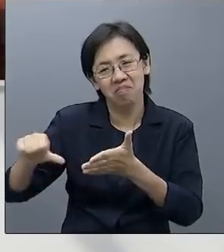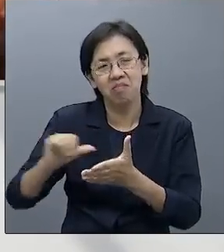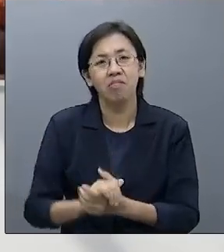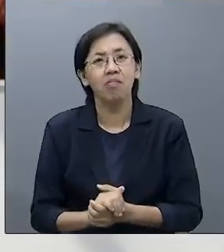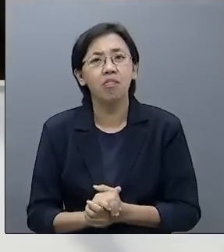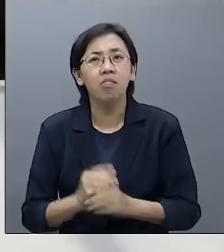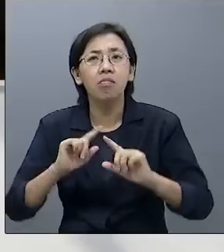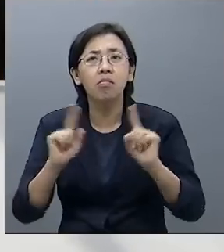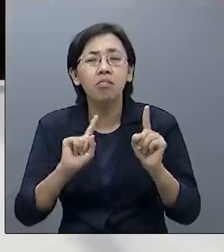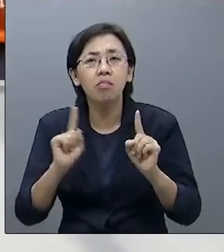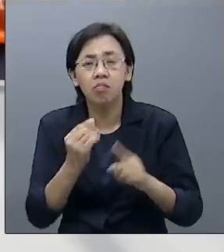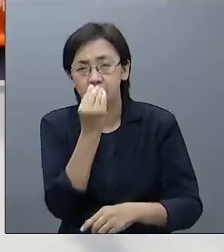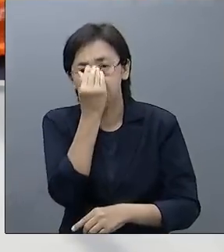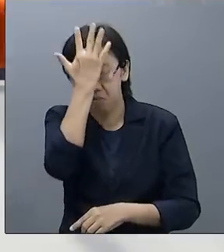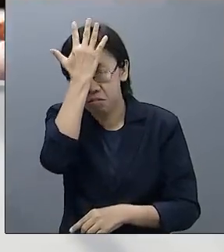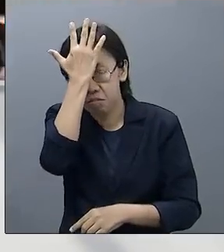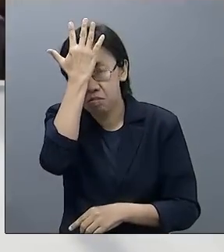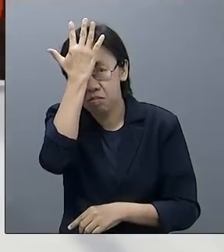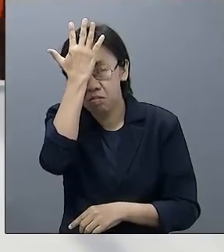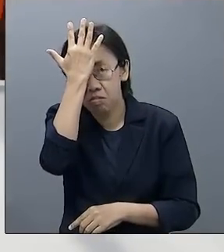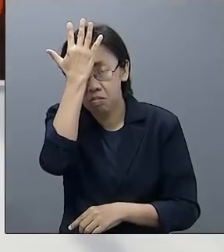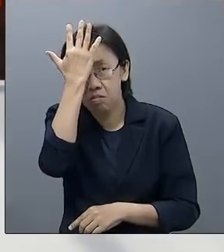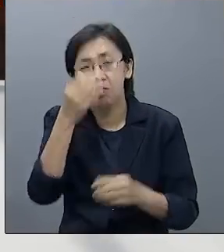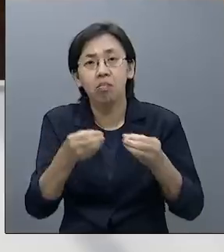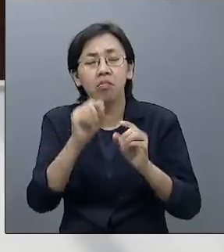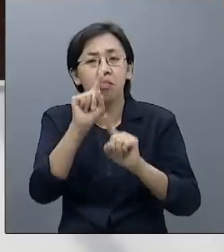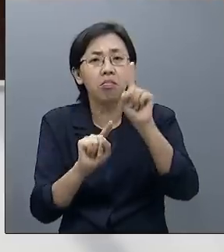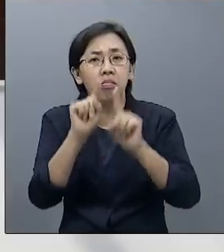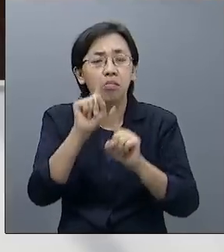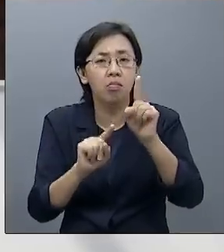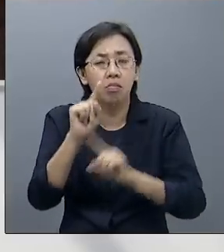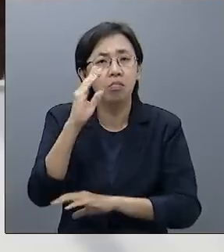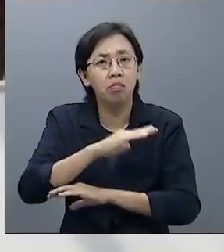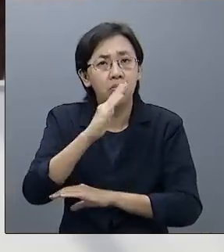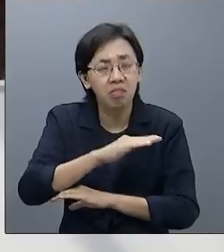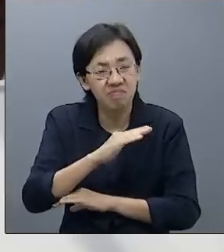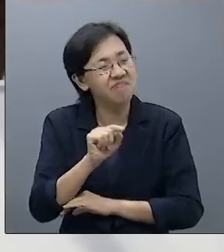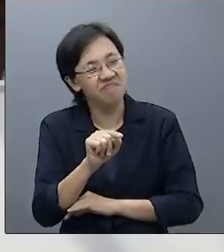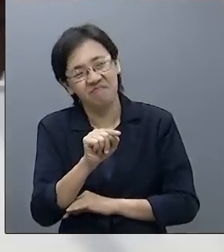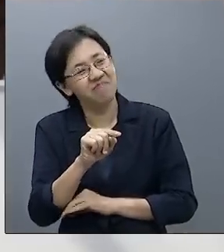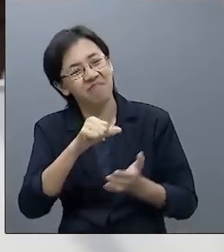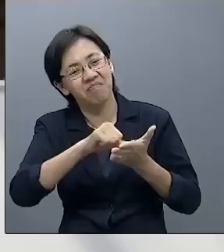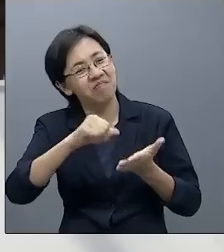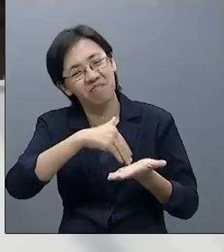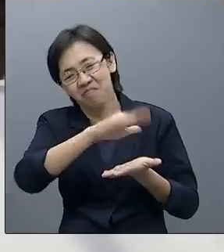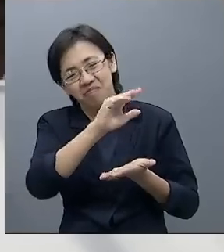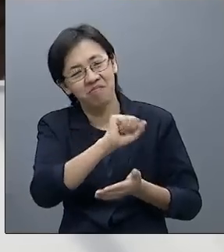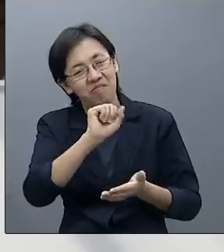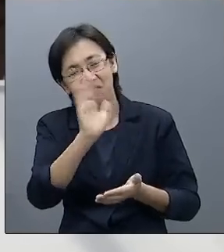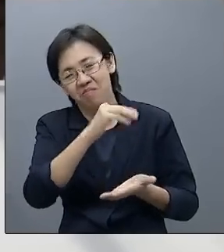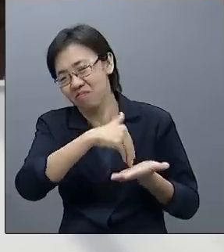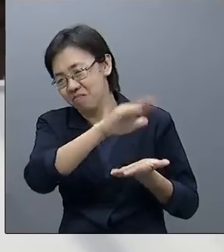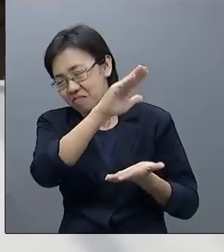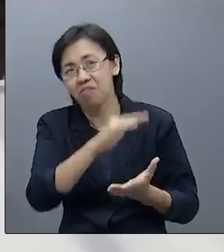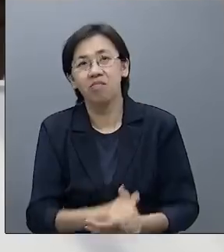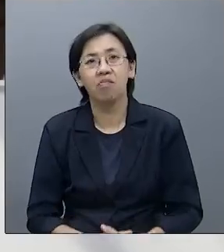ที่พบว่านายธนาธรจึงรุ่งเรืองกิจถือหุ้นสื่อและมีคำสั่งให้พ้นจากสมาชิกภาพส.ส.เมื่อครั้งก่อน